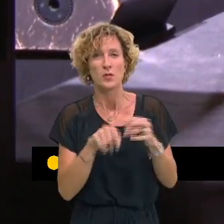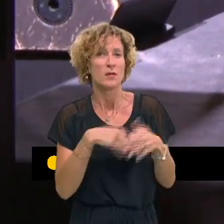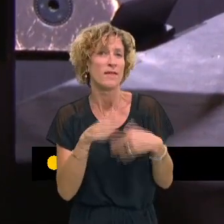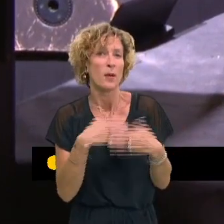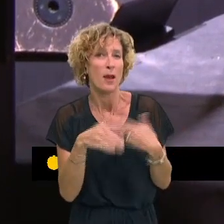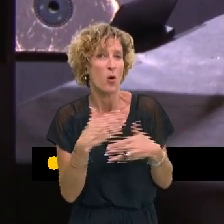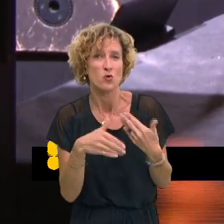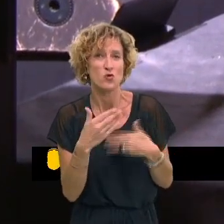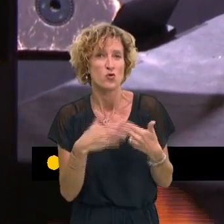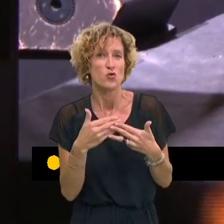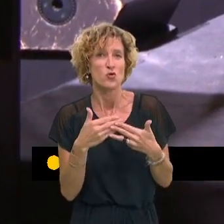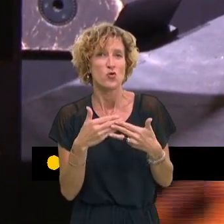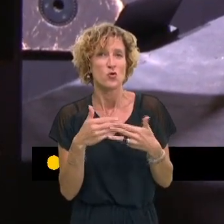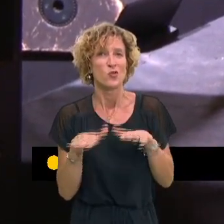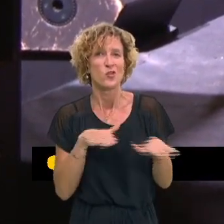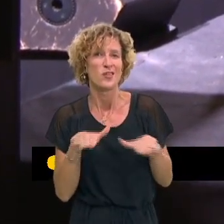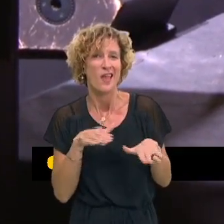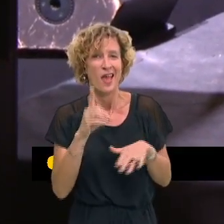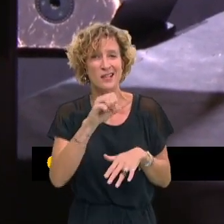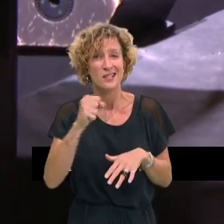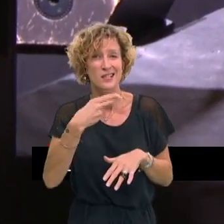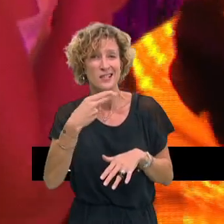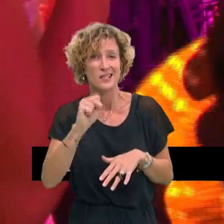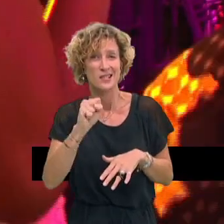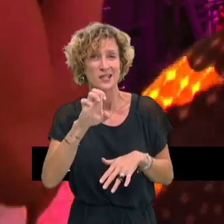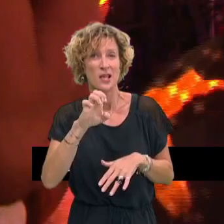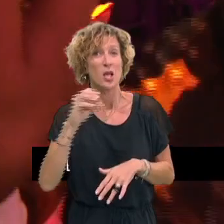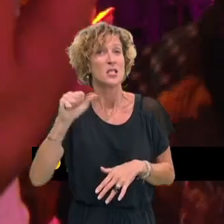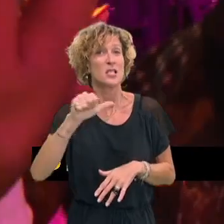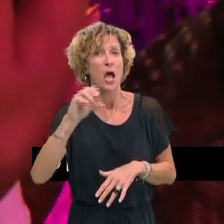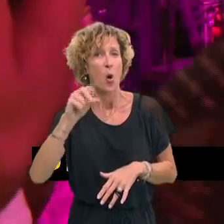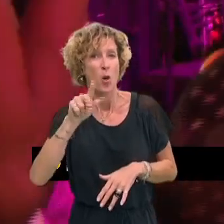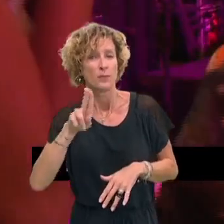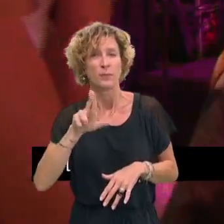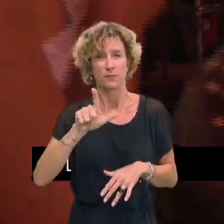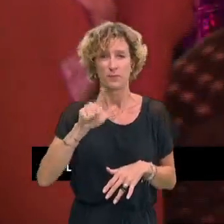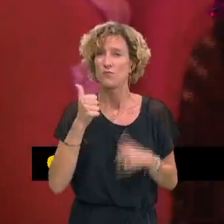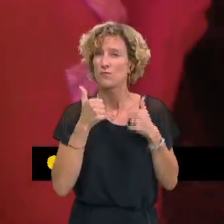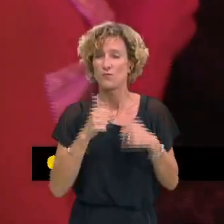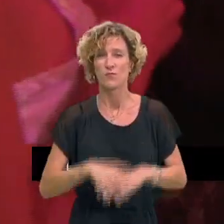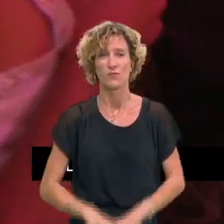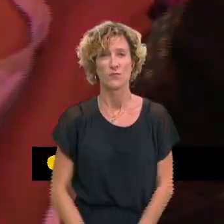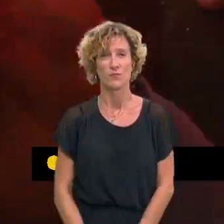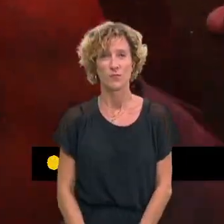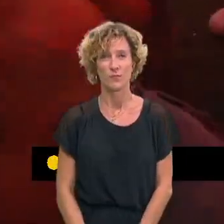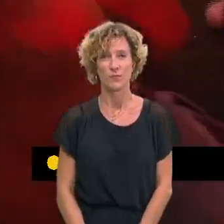à l'époque, un peu de dancehall mélangé avec du maloya. Enfin voilà quoi. Du coup, bon, c'était super.